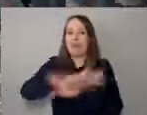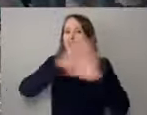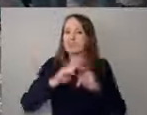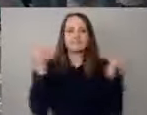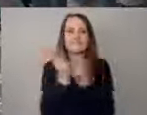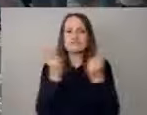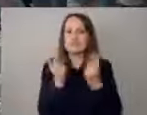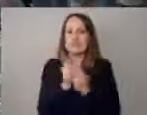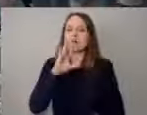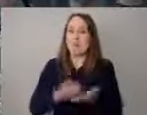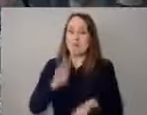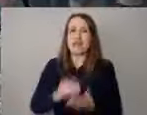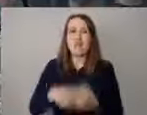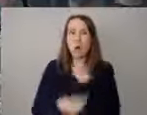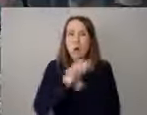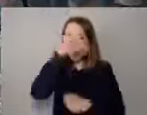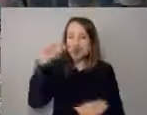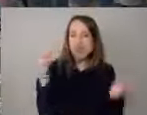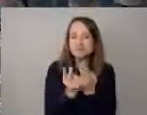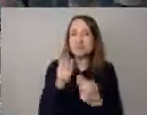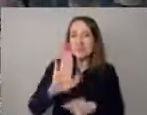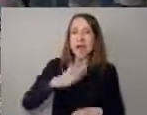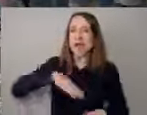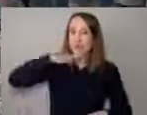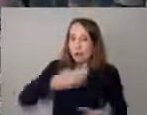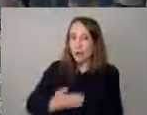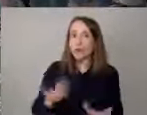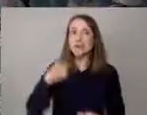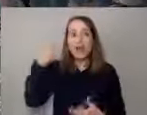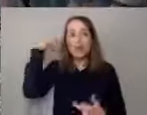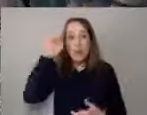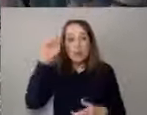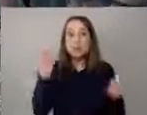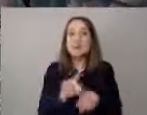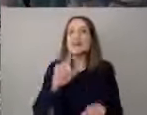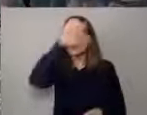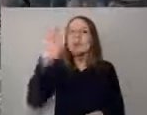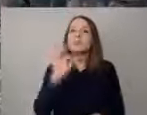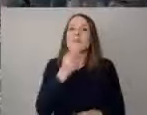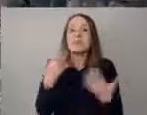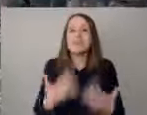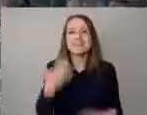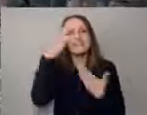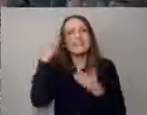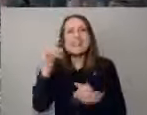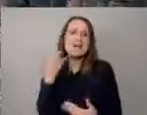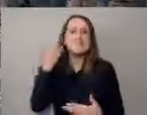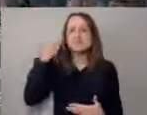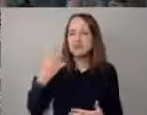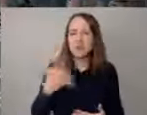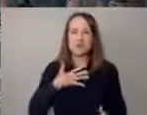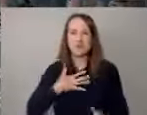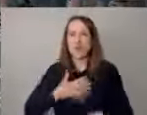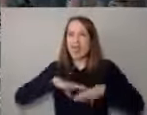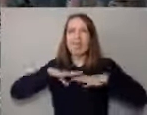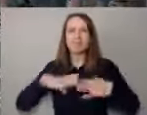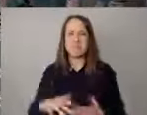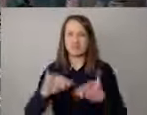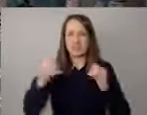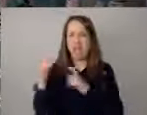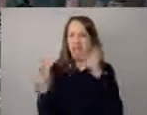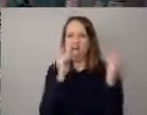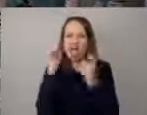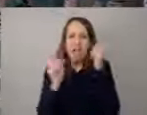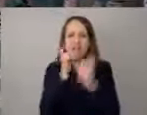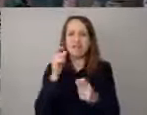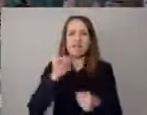też rozumiem, że wszyscy, zwłaszcza ludzie młodzi, chcą patrzeć w przyszłość i że są zmęczeni tymi sporami polityków. Problem